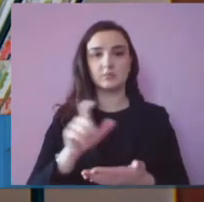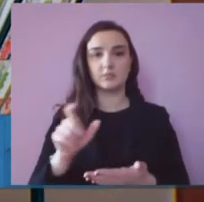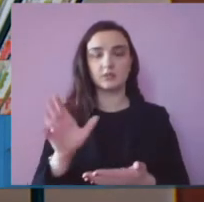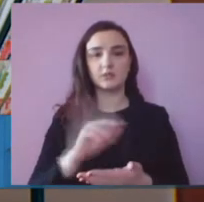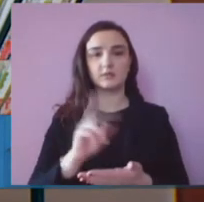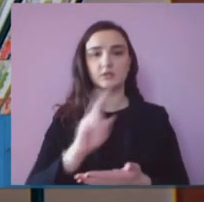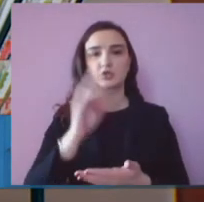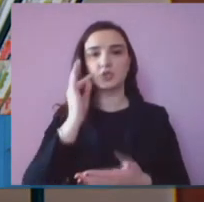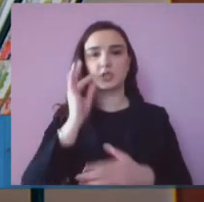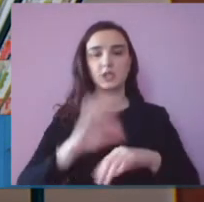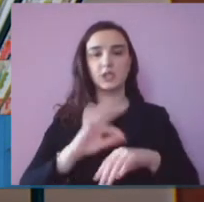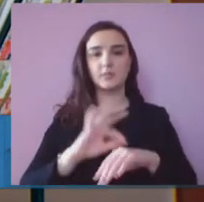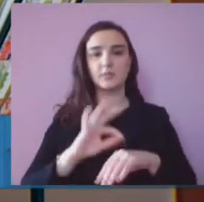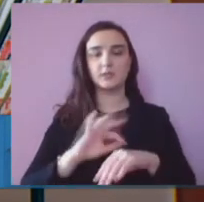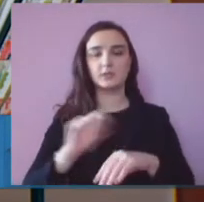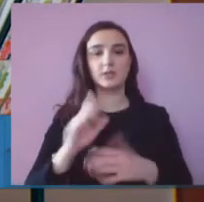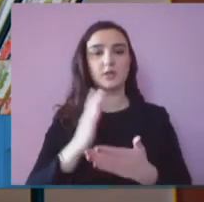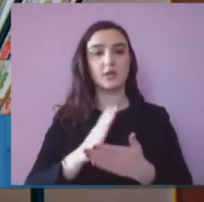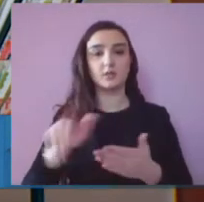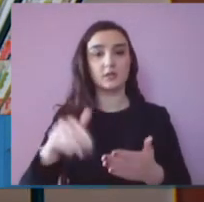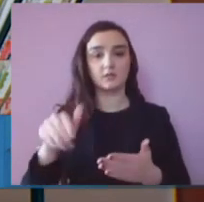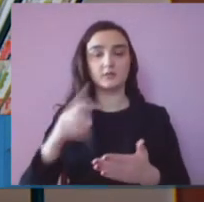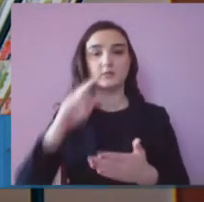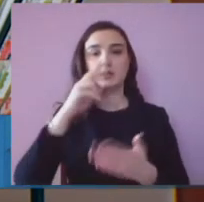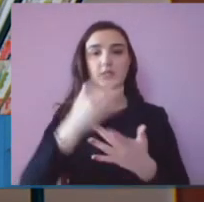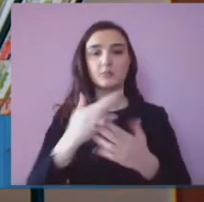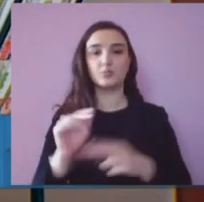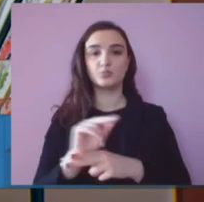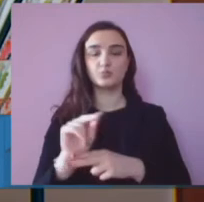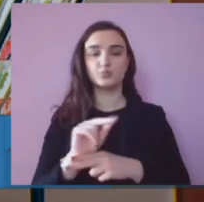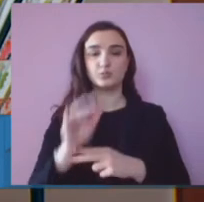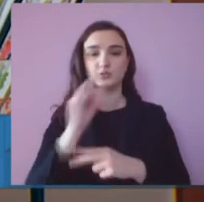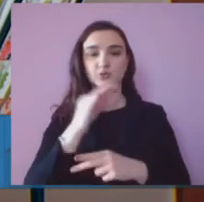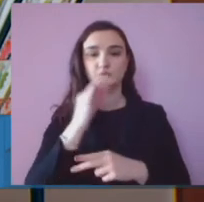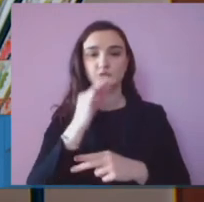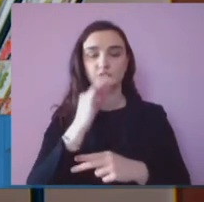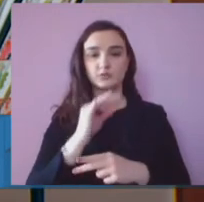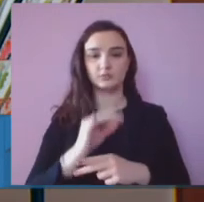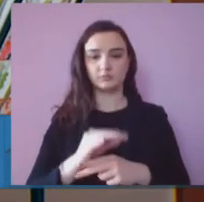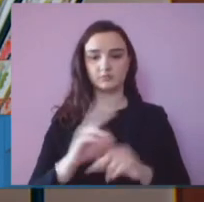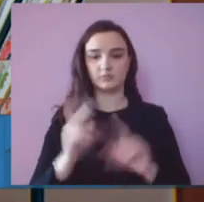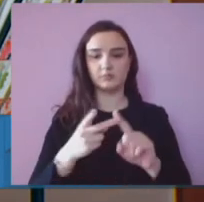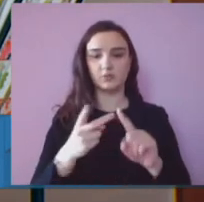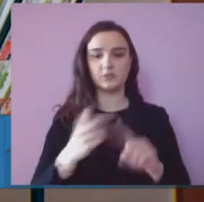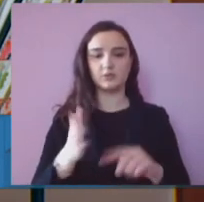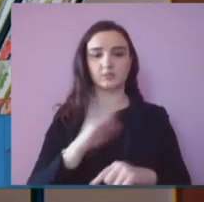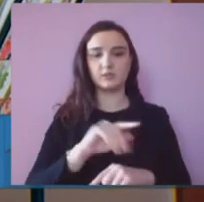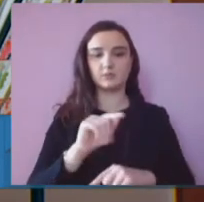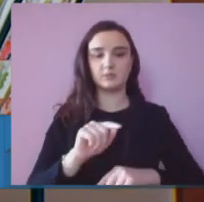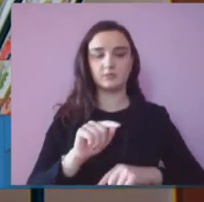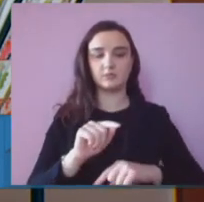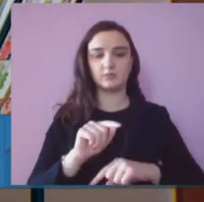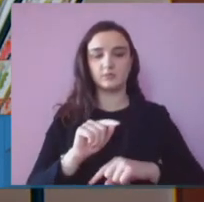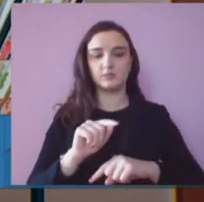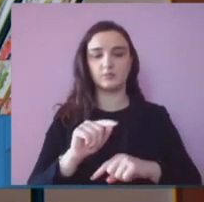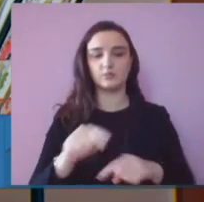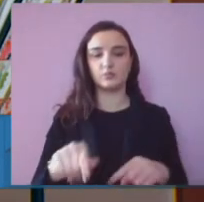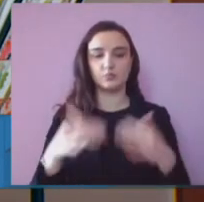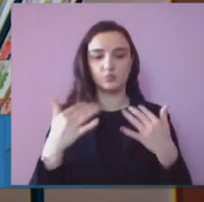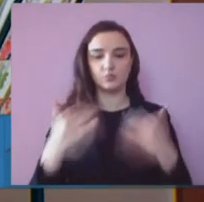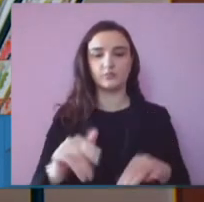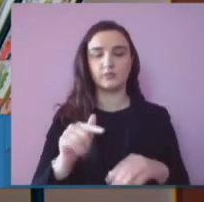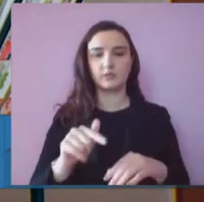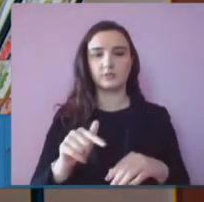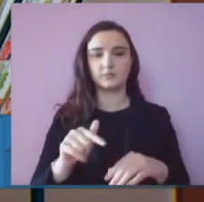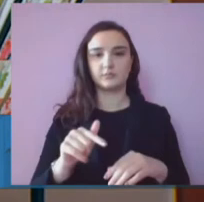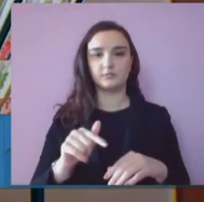დიაბეტის დიაგნოზი ჯერ დასმული არ აქვს და მედიკამენტურ მკურნალობას ჯერ არ იტარებს და მეორე ვარიანტი, როდესაც უკვე იტარებს